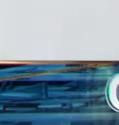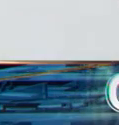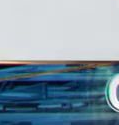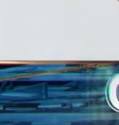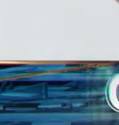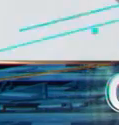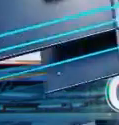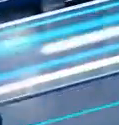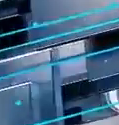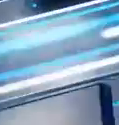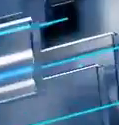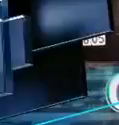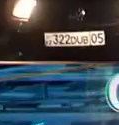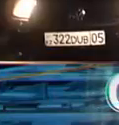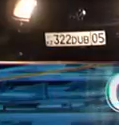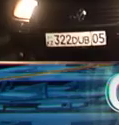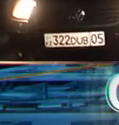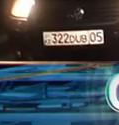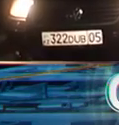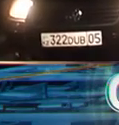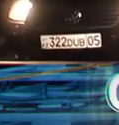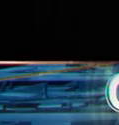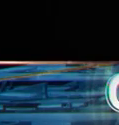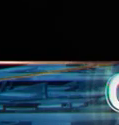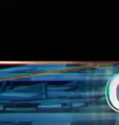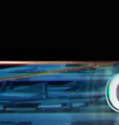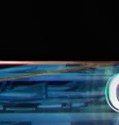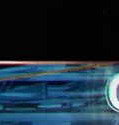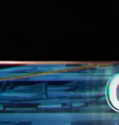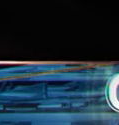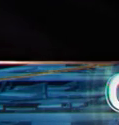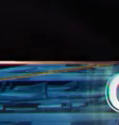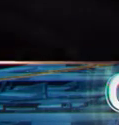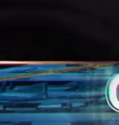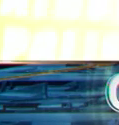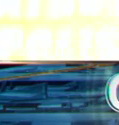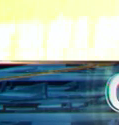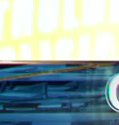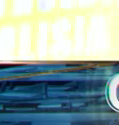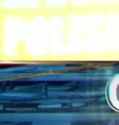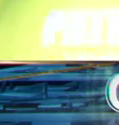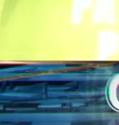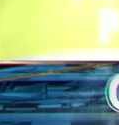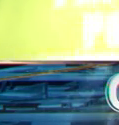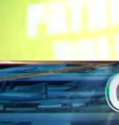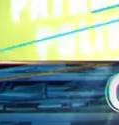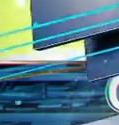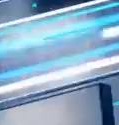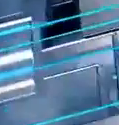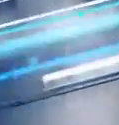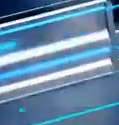индивидуальной защиты. Ну, оставайтесь дома. Злостных нарушителей режима карантина привлекают к штрафам.